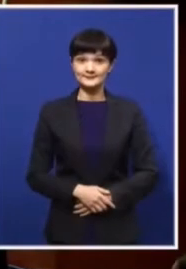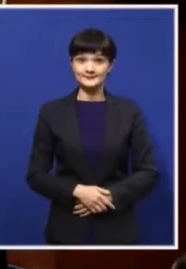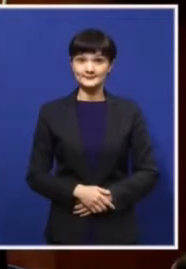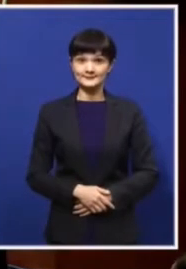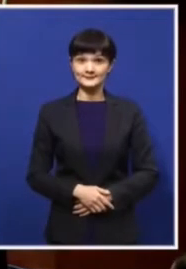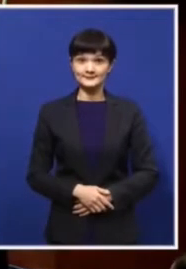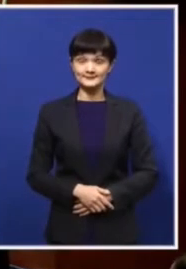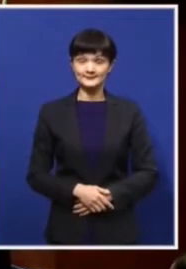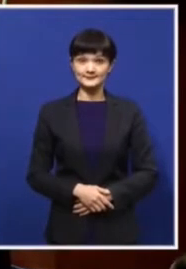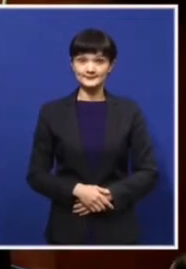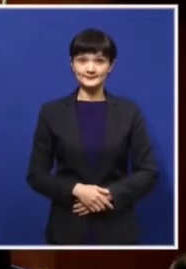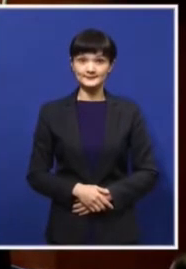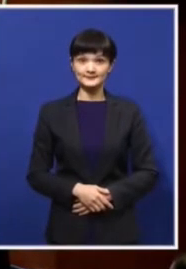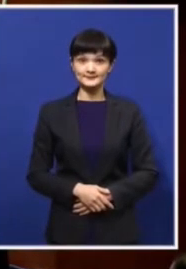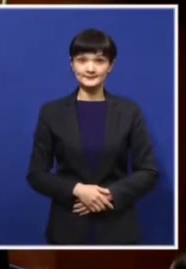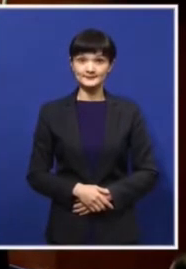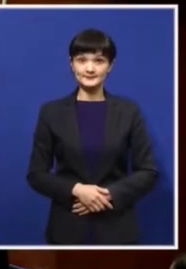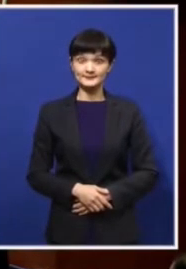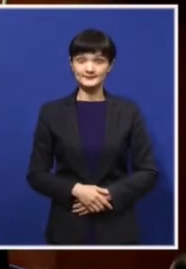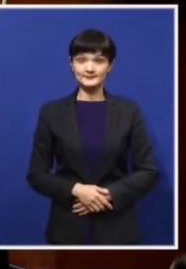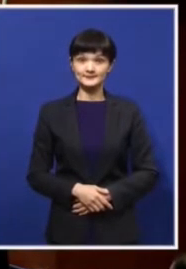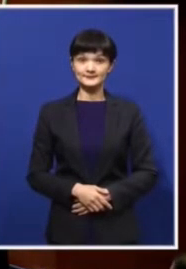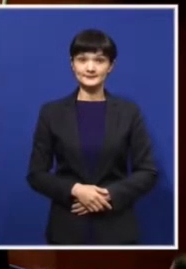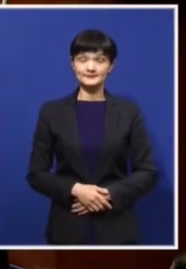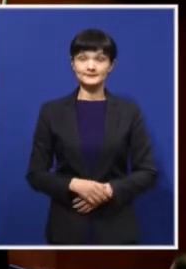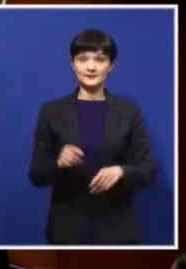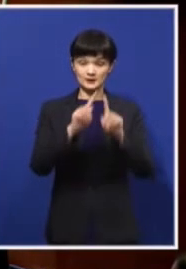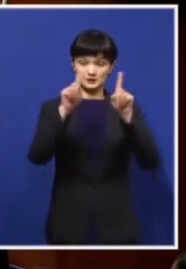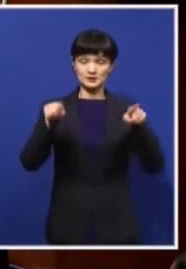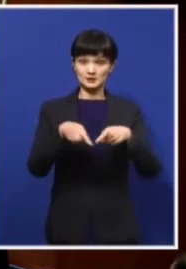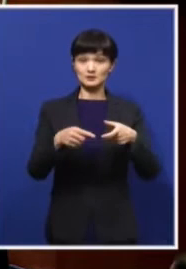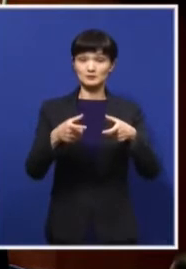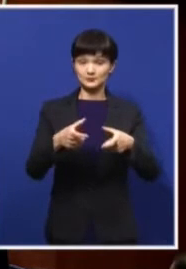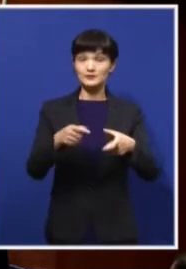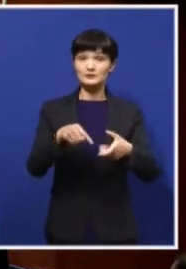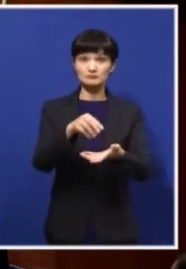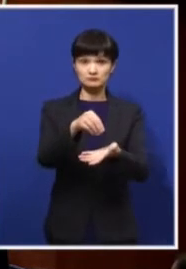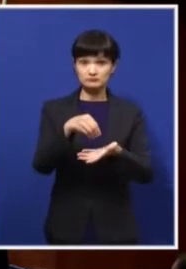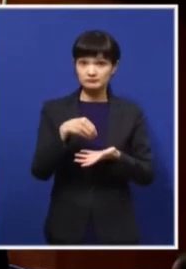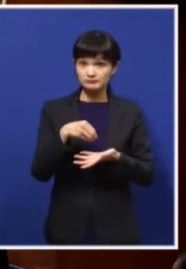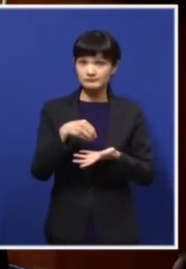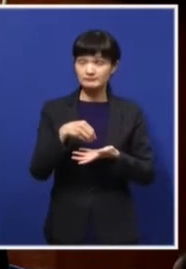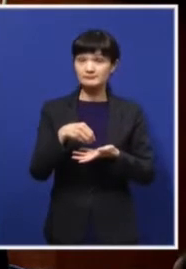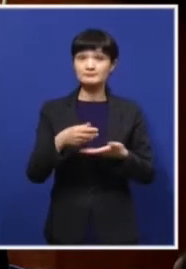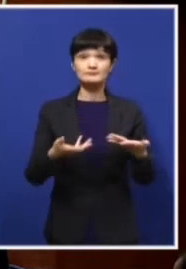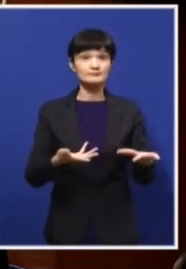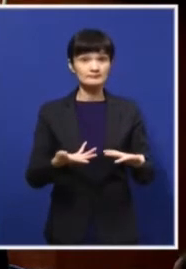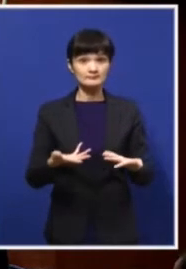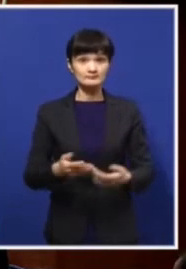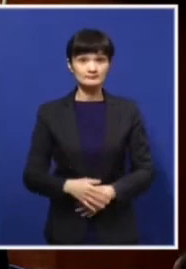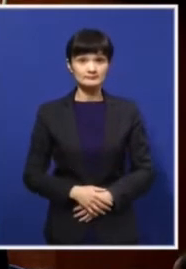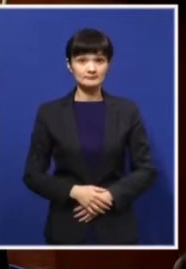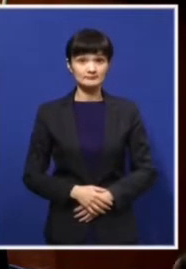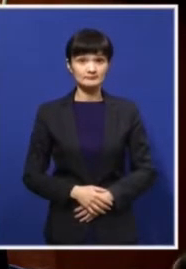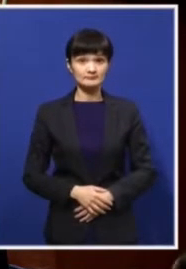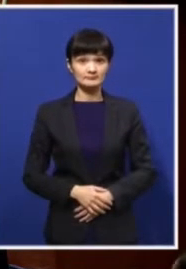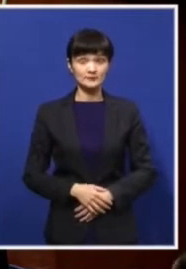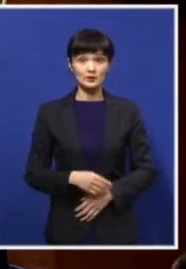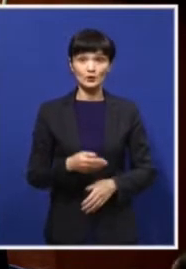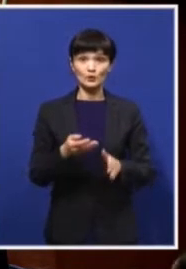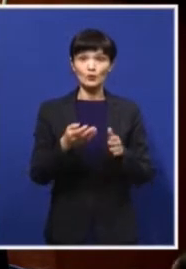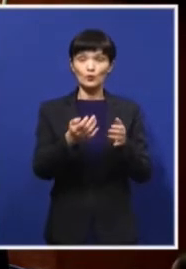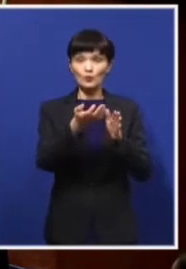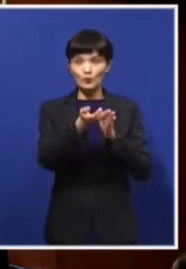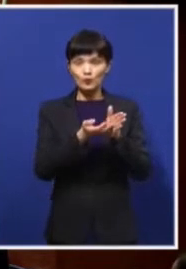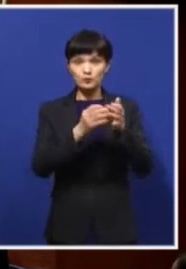壹传媒记者提问，想问一下，因为在纸本领取上面，就是看到这个纸本预定的方式分